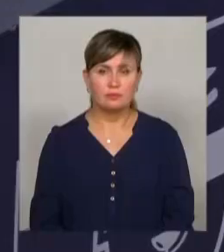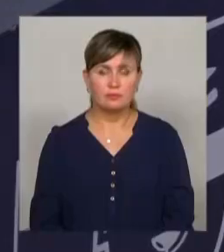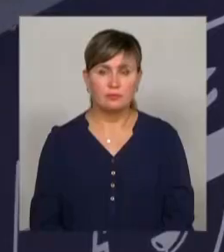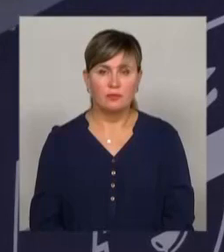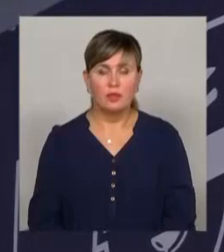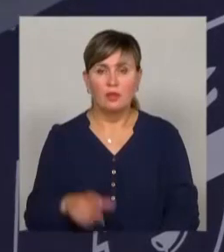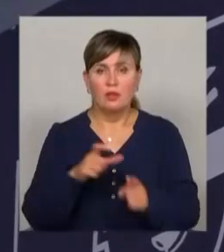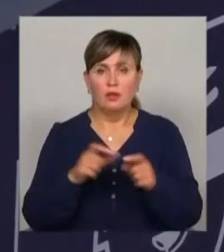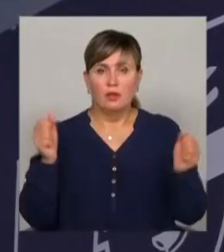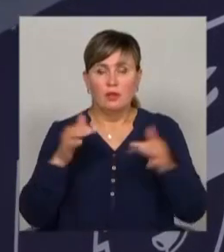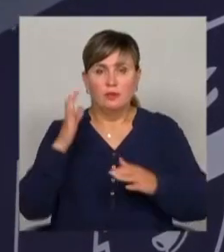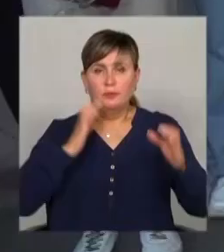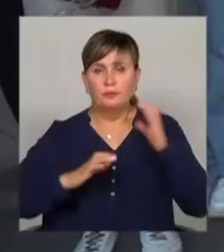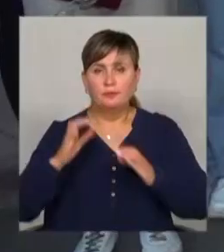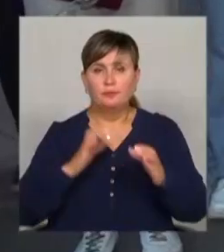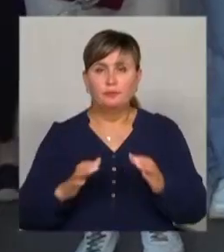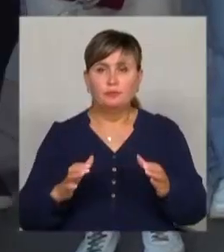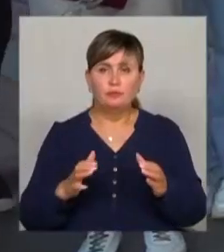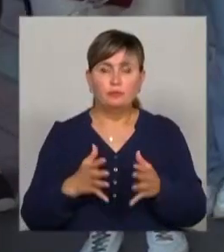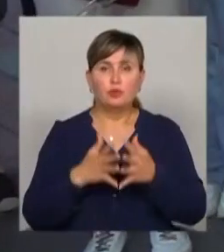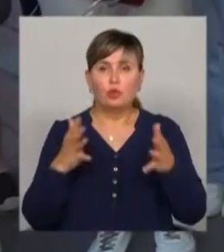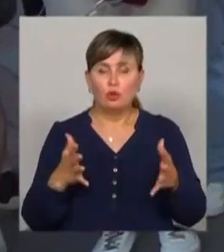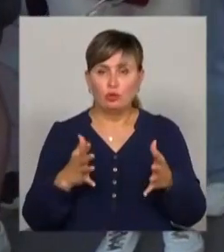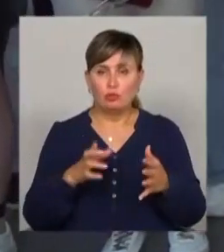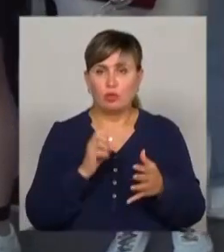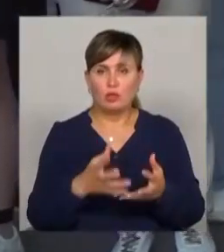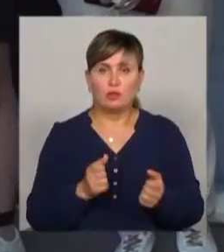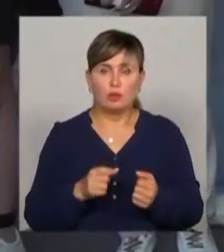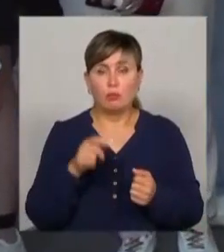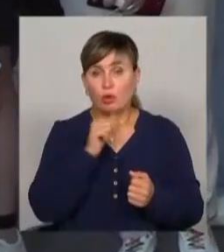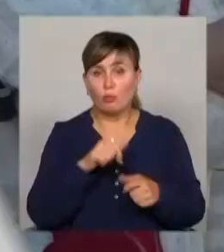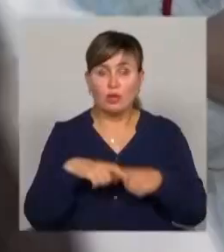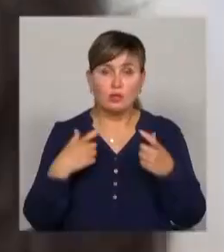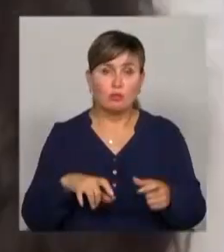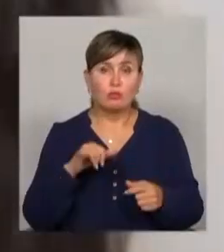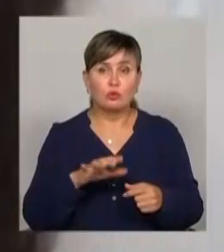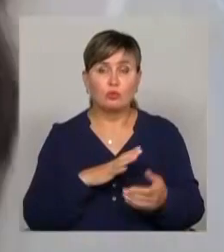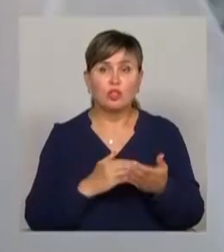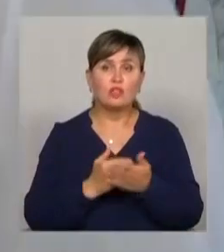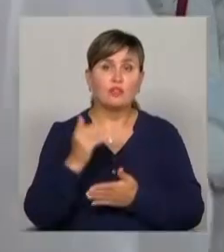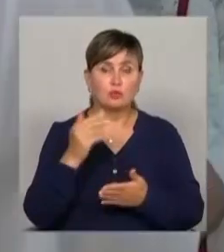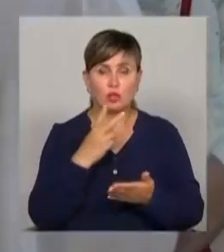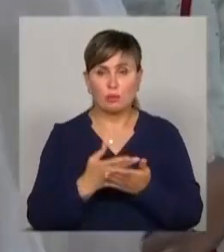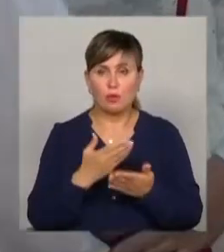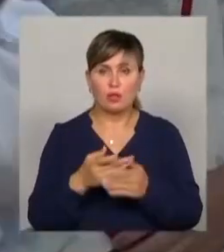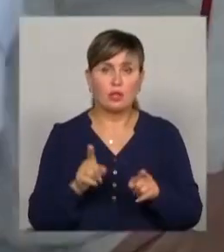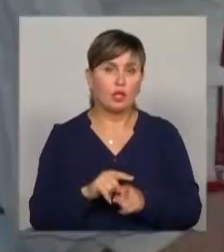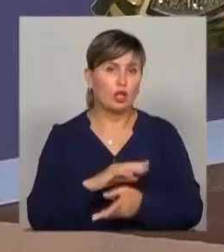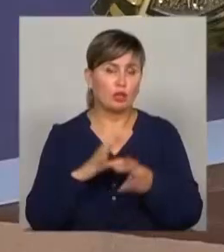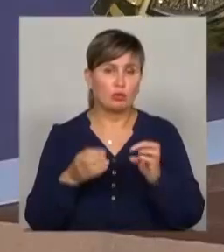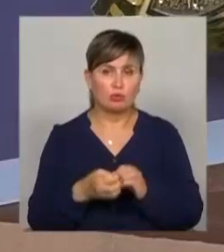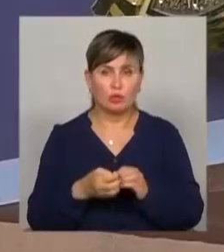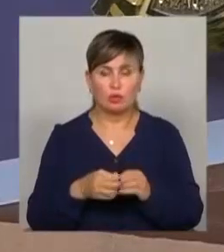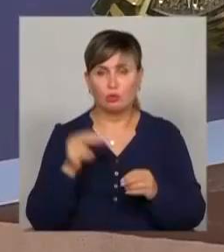По словам собравшихся студентов, они набрали чуть больше порогового балла, хотя на пробных экзаменах у них были высокие показатели. Такие результаты